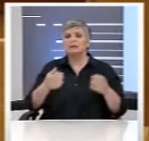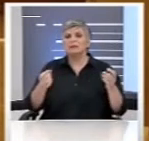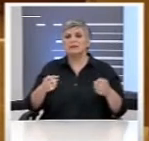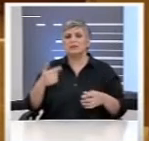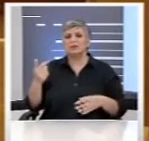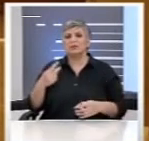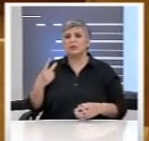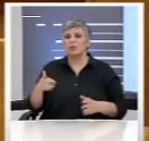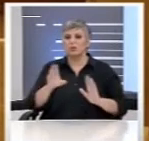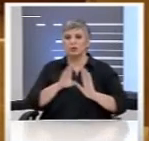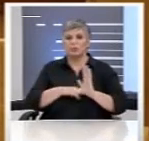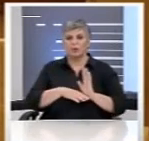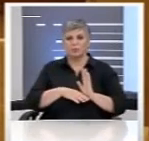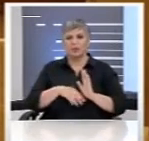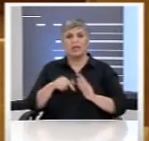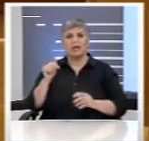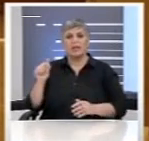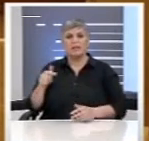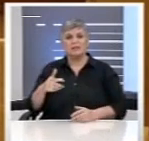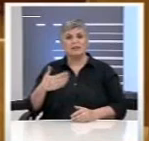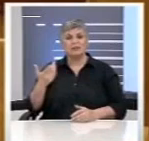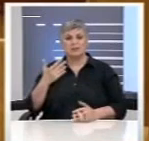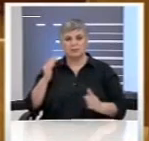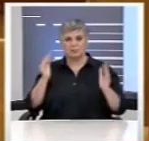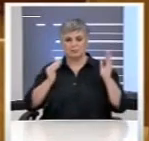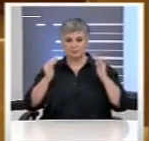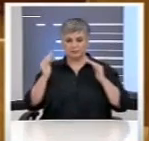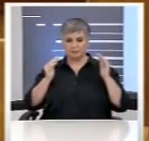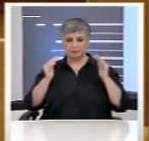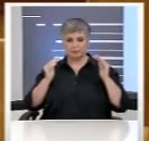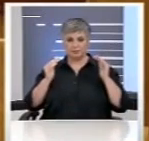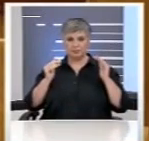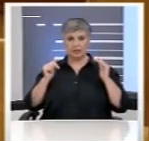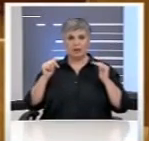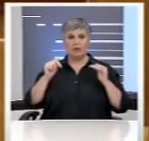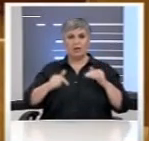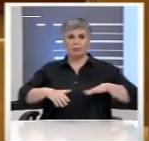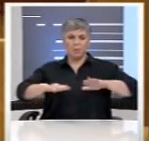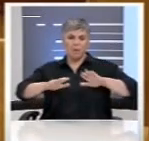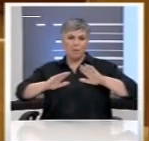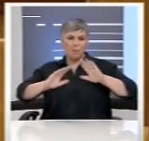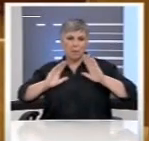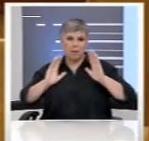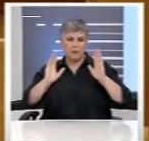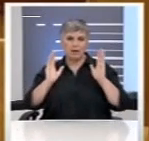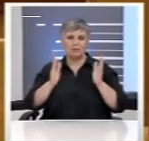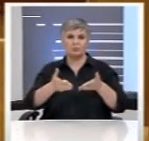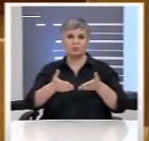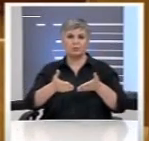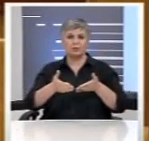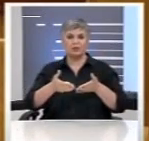θα βρεθείτε απέναντι στο εξής δίλημα. Ή θα ελεηλατήσετε τον